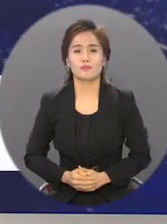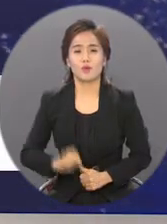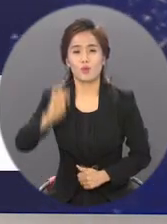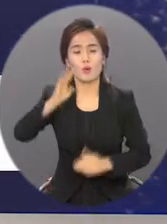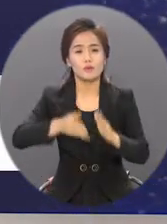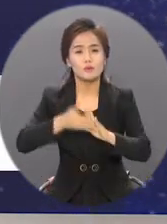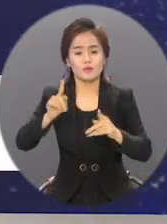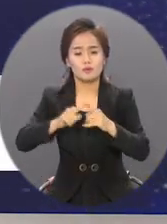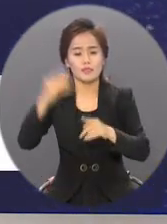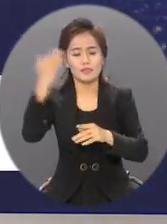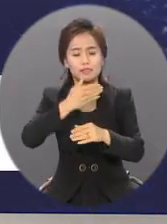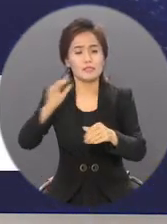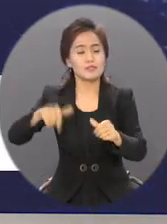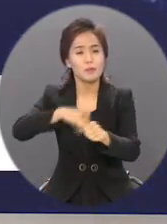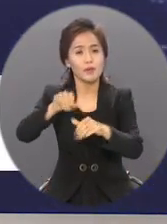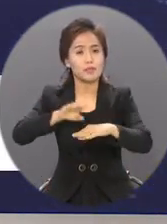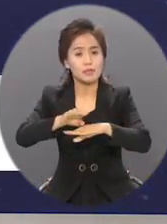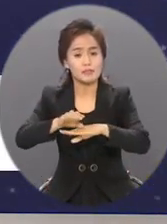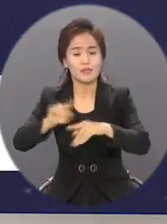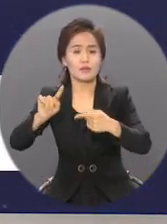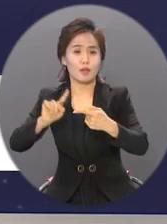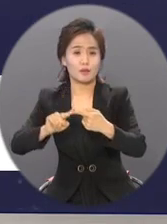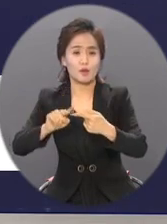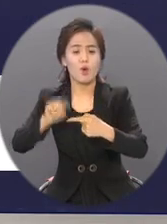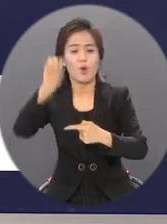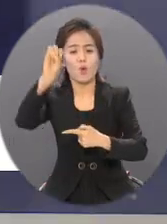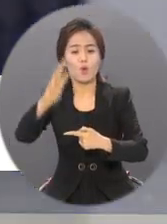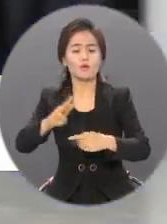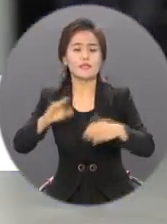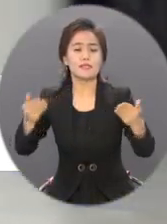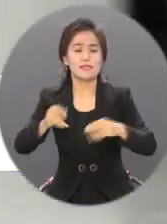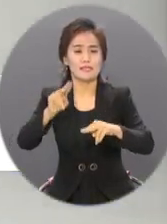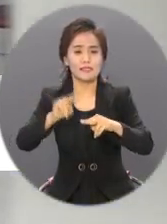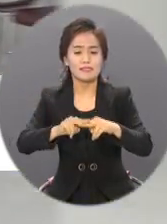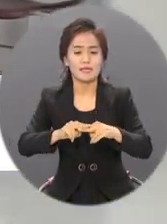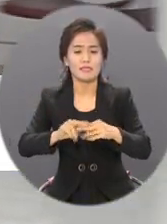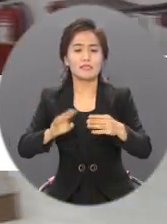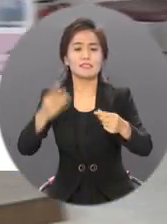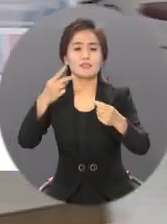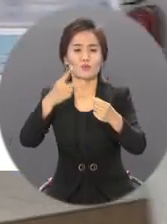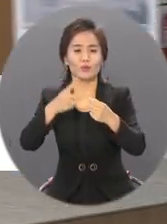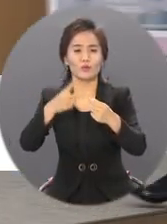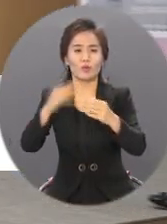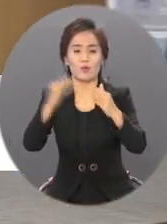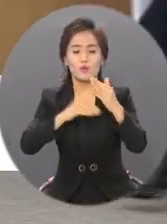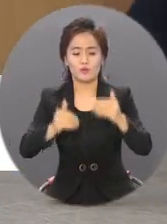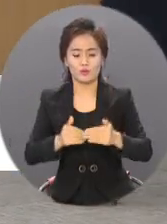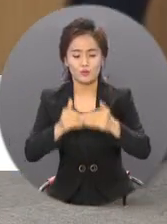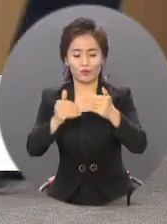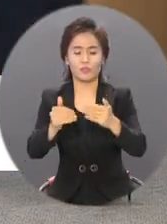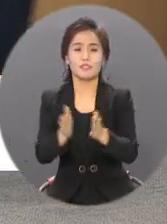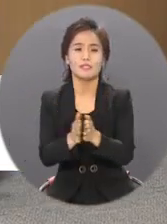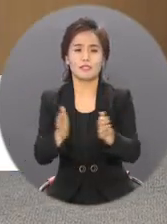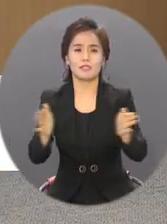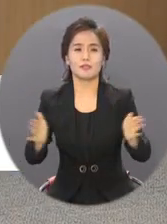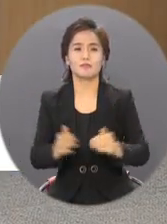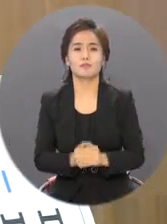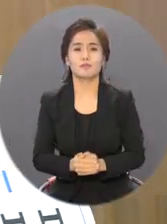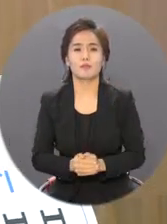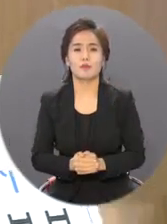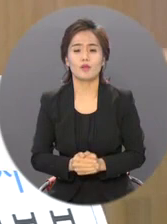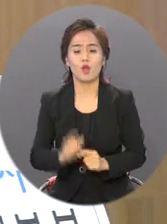광주 씨가 친환경차 와 모빌리티를 중심으로 한 광주 0 일자리 시즌 툴을 본격적으로 추진하기로 했습니다